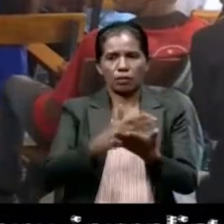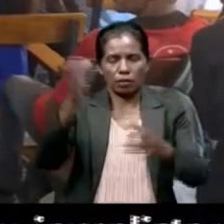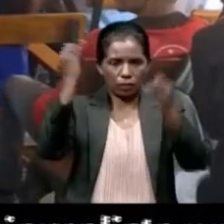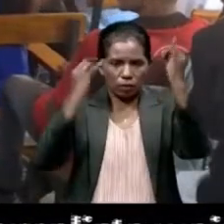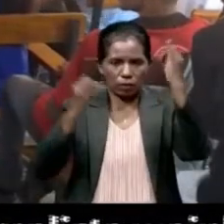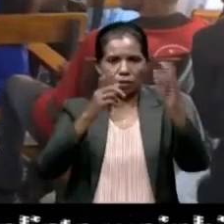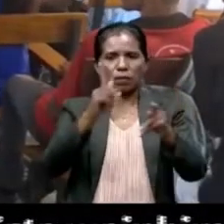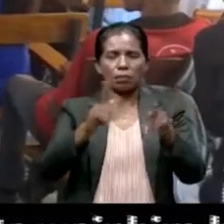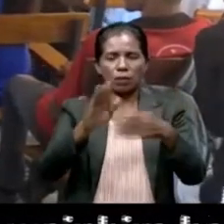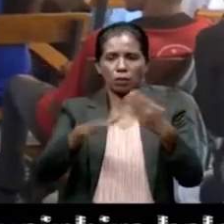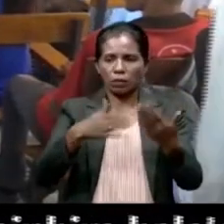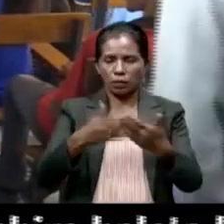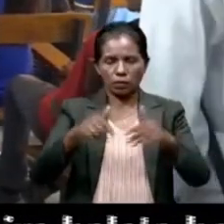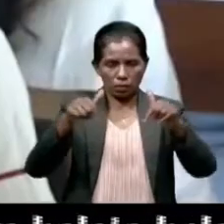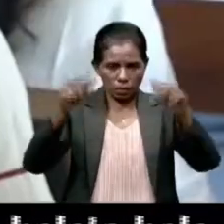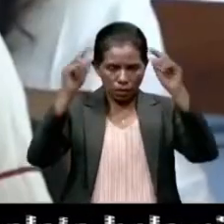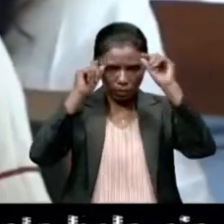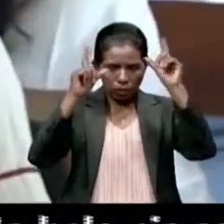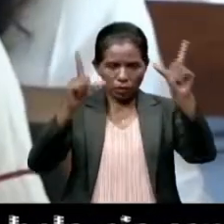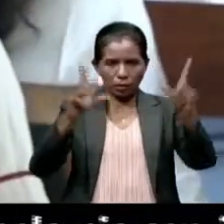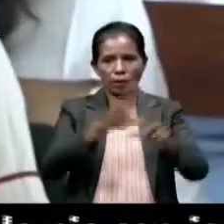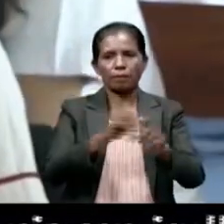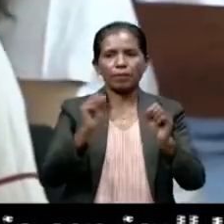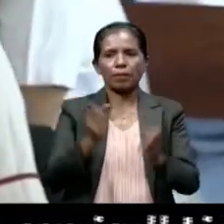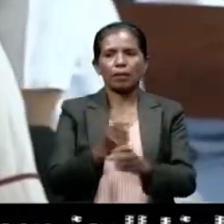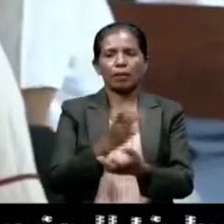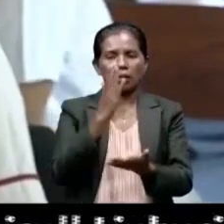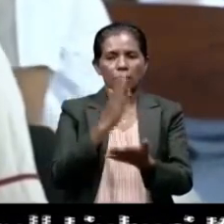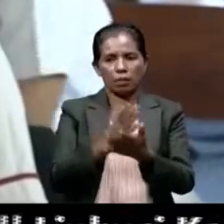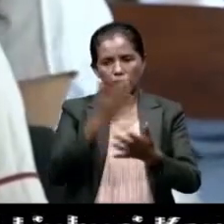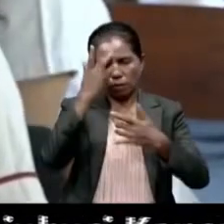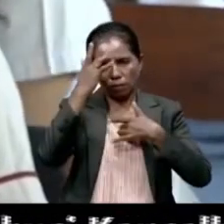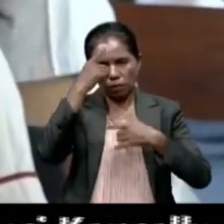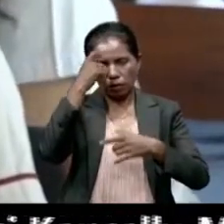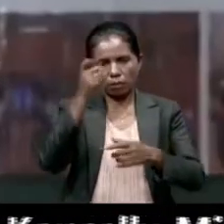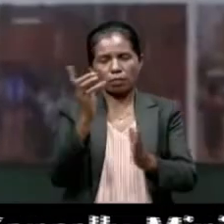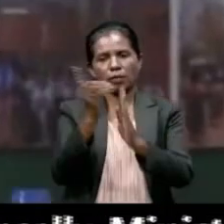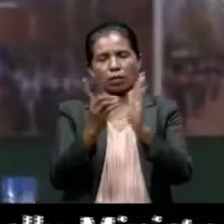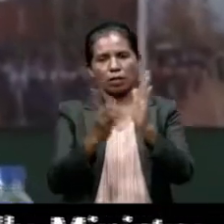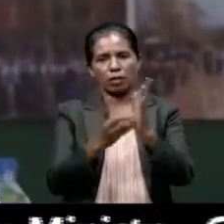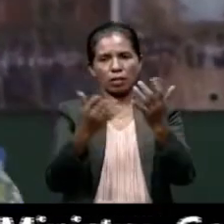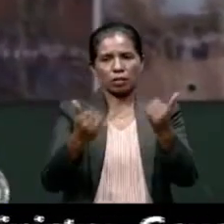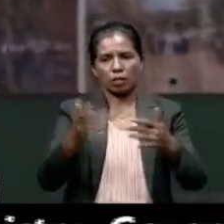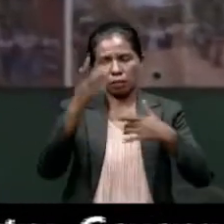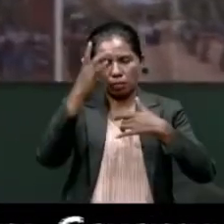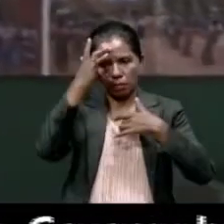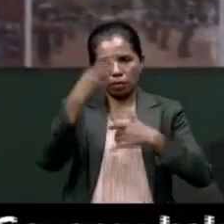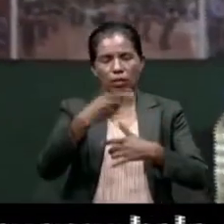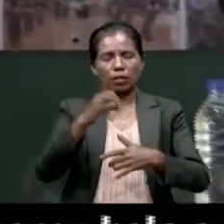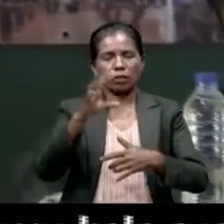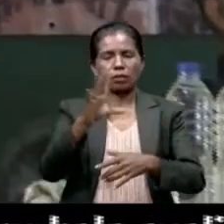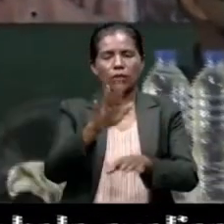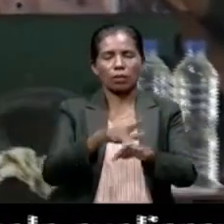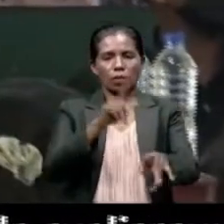ba cidadão roto iha território nacional atu bele halo prevenção tamba ter dados daudaun ne virus refere afeta